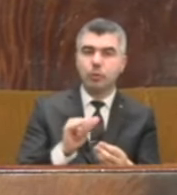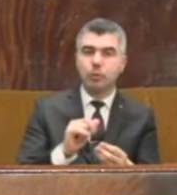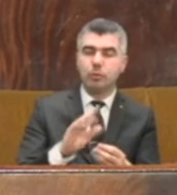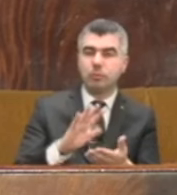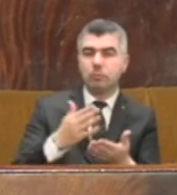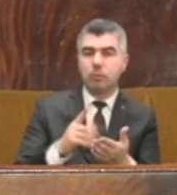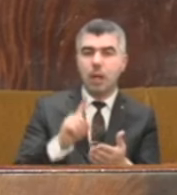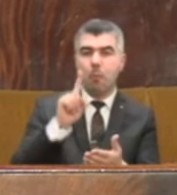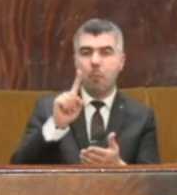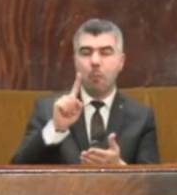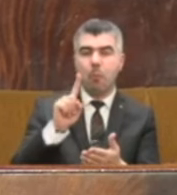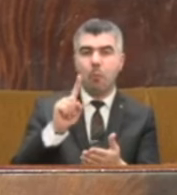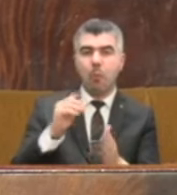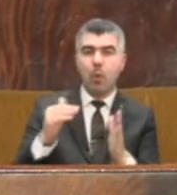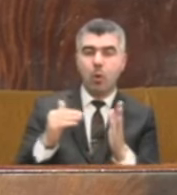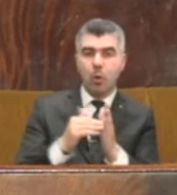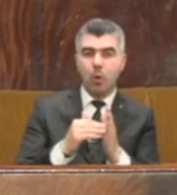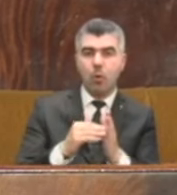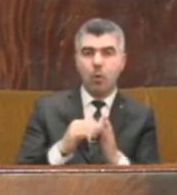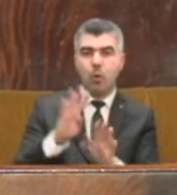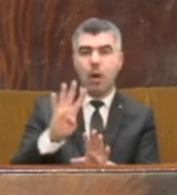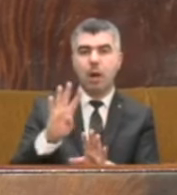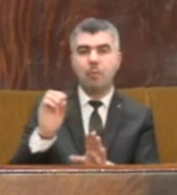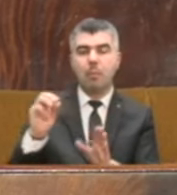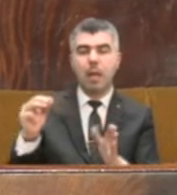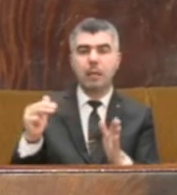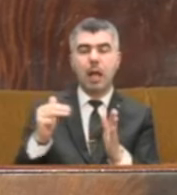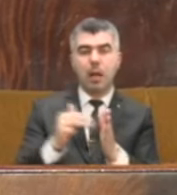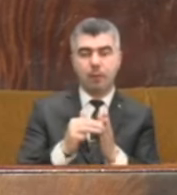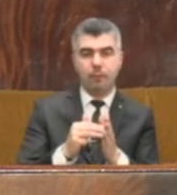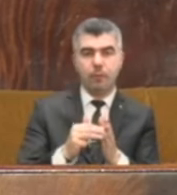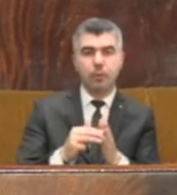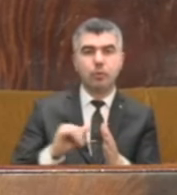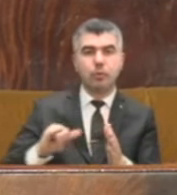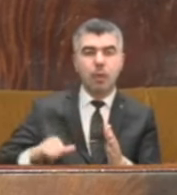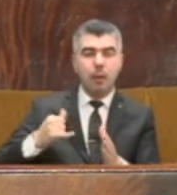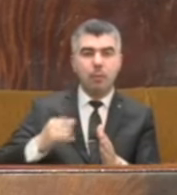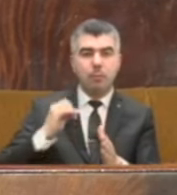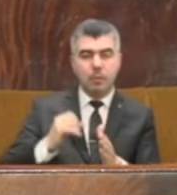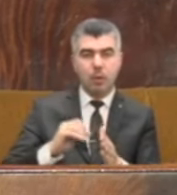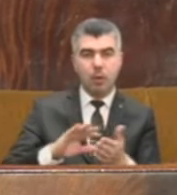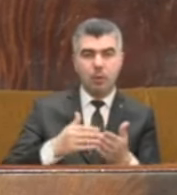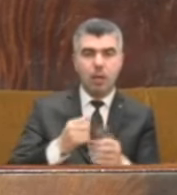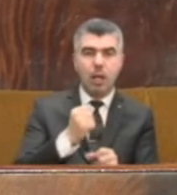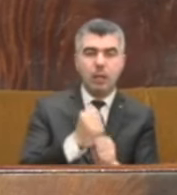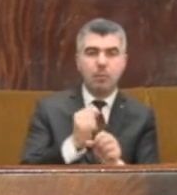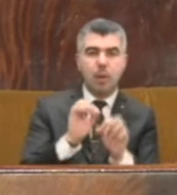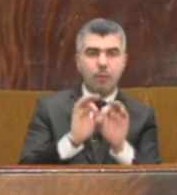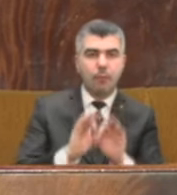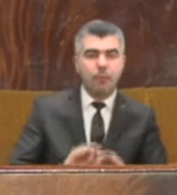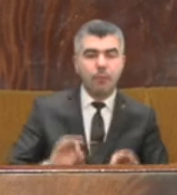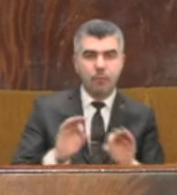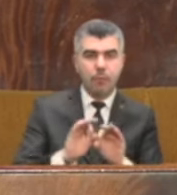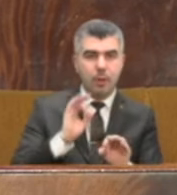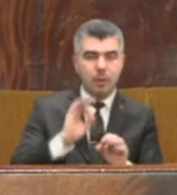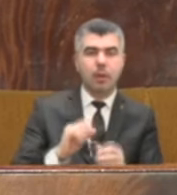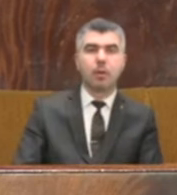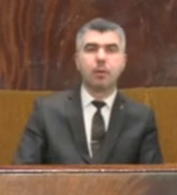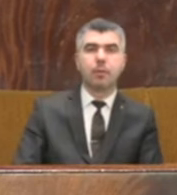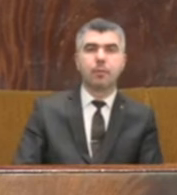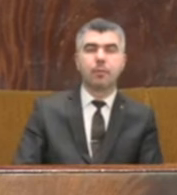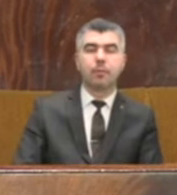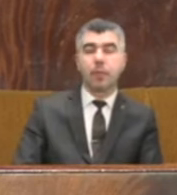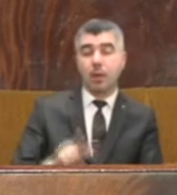عن 1,400,000 من الشباب بدون تكوين ولا كفاءة ولا عمل، والذي يصطلح عليه بالنيت،